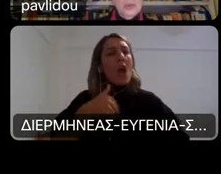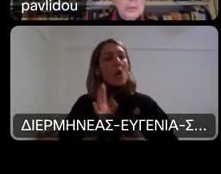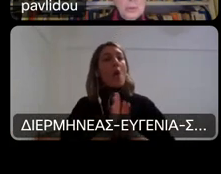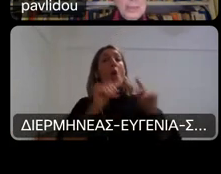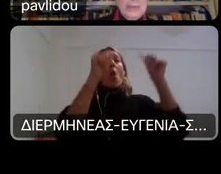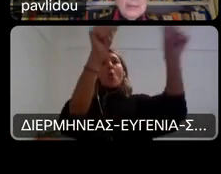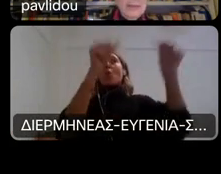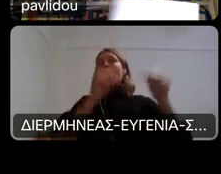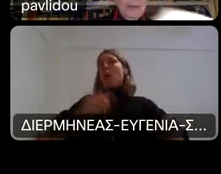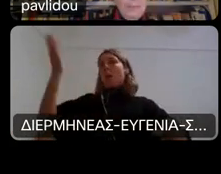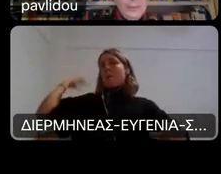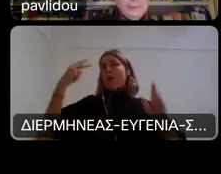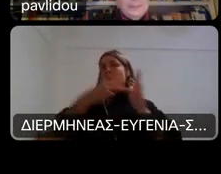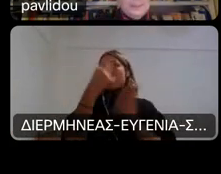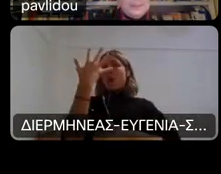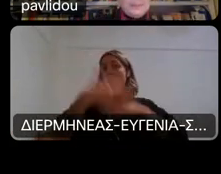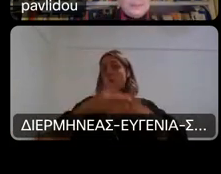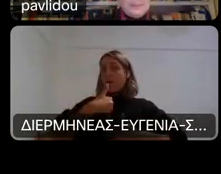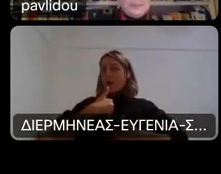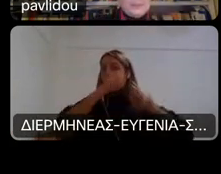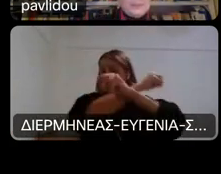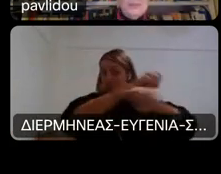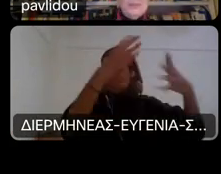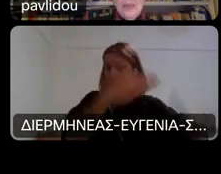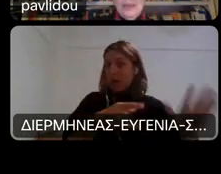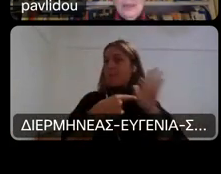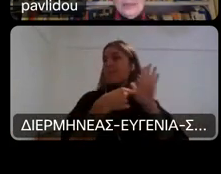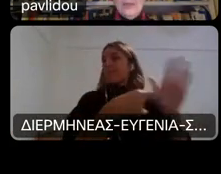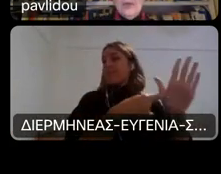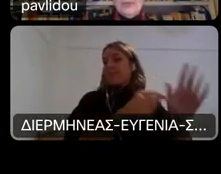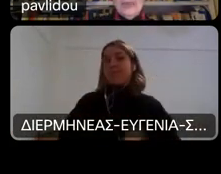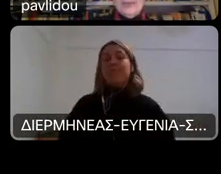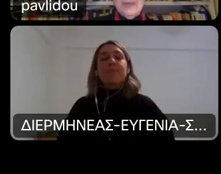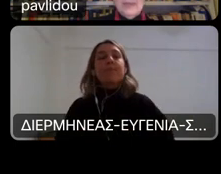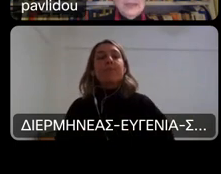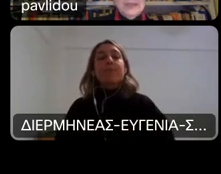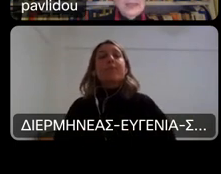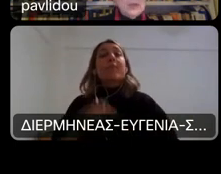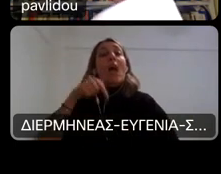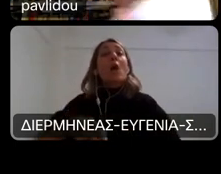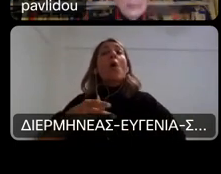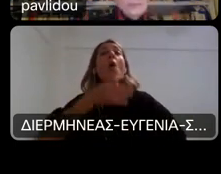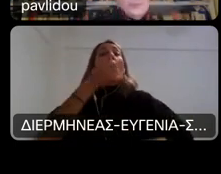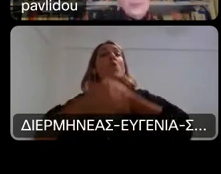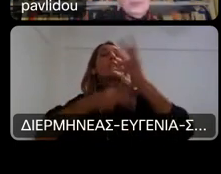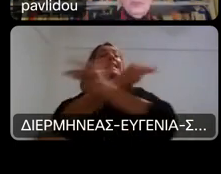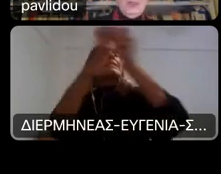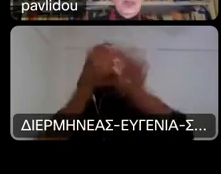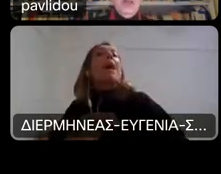του 2015. Θα κλείσω με ορισμένα συμπερασματικά σχόλια.